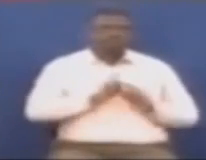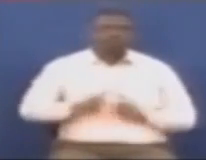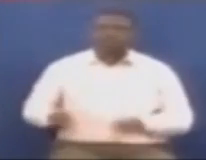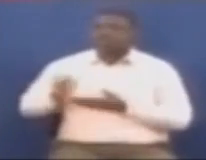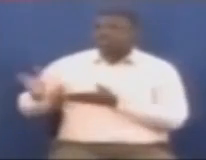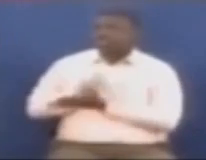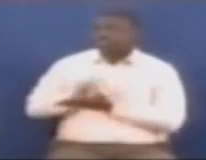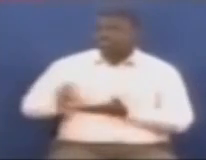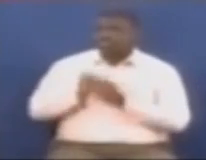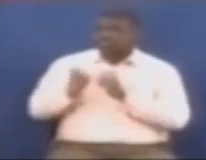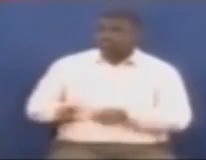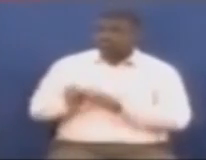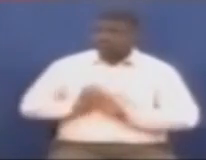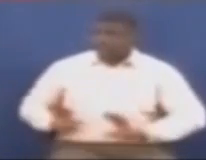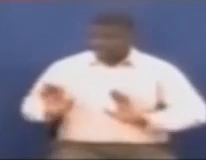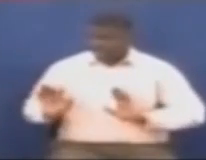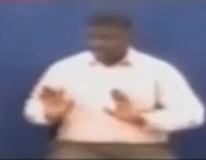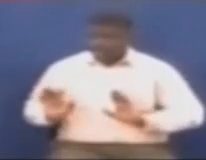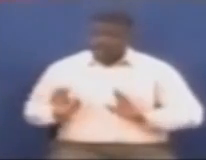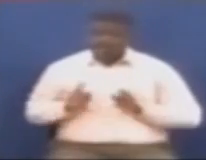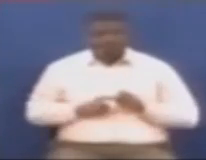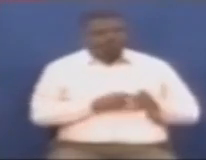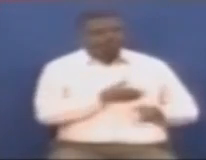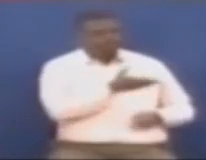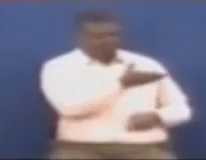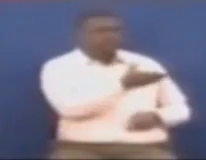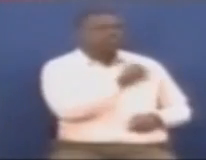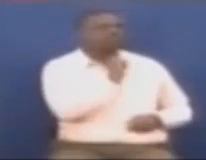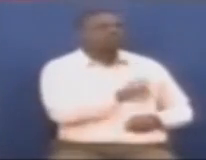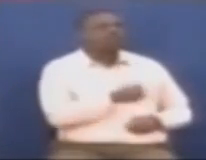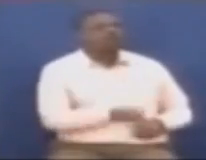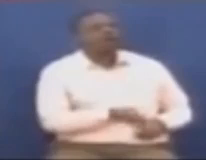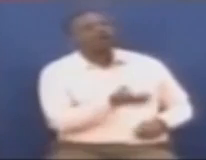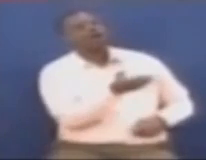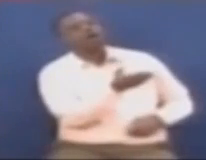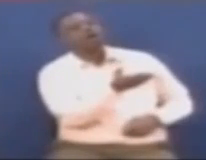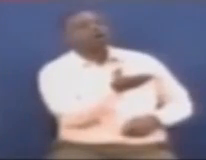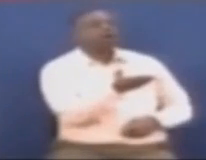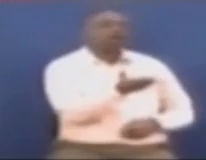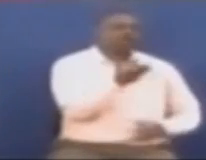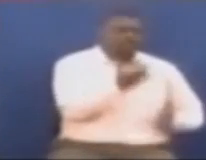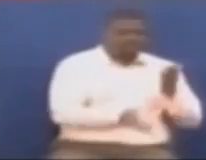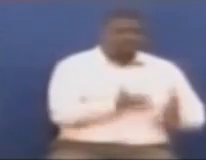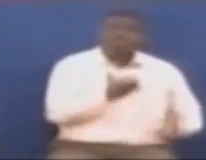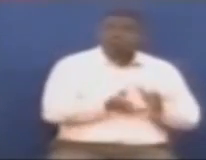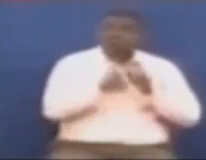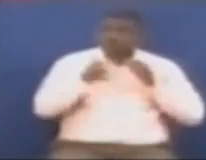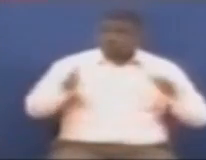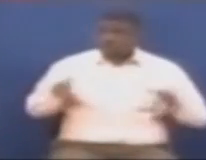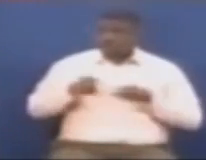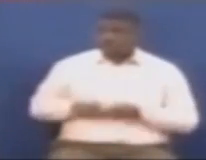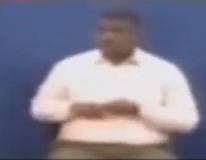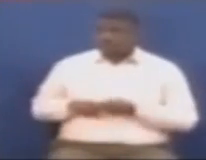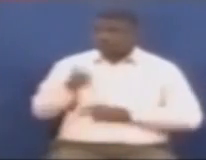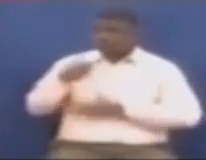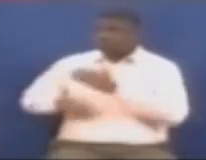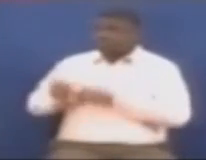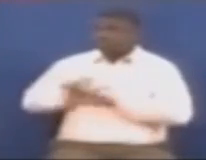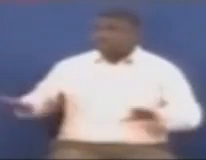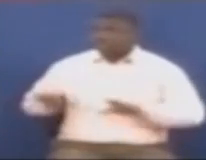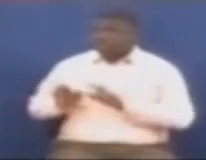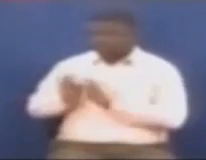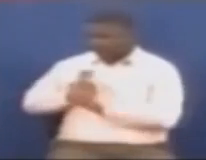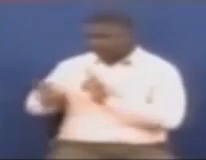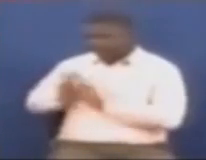serikali, hakutakuwa na kesi yoyote ambayo itasimamiwa tena na mawakili binafsi, isipokuwa katika